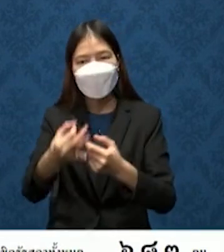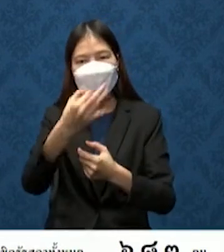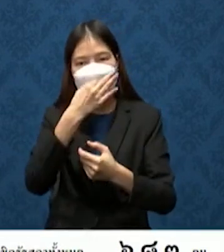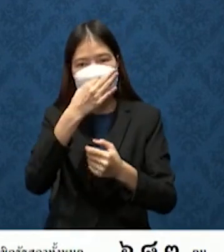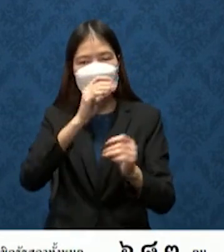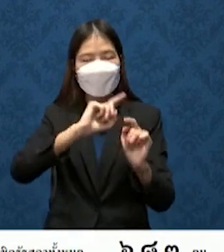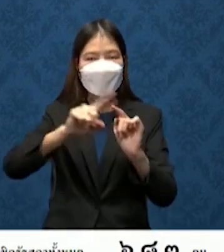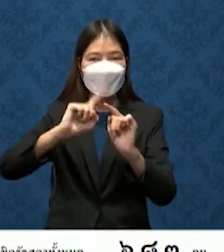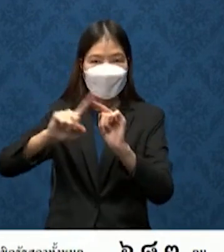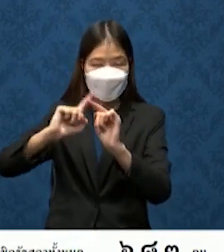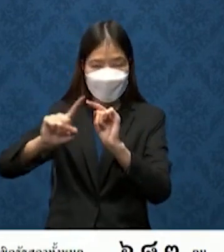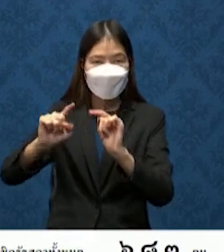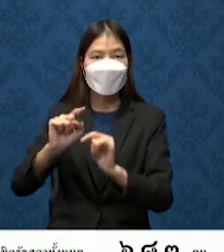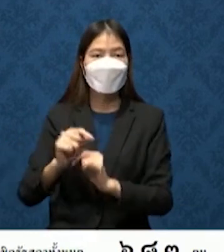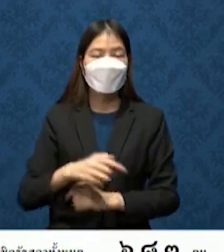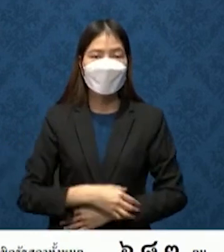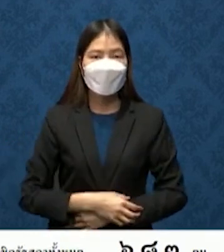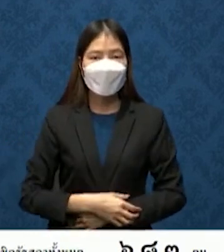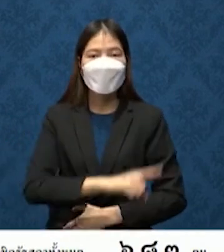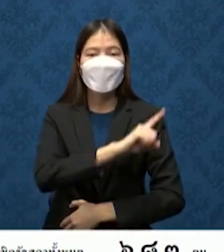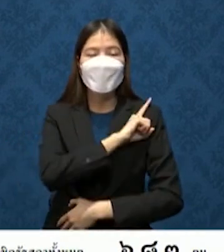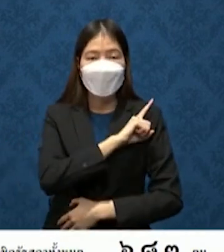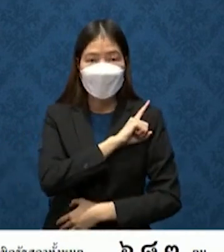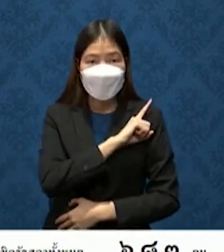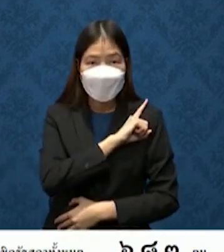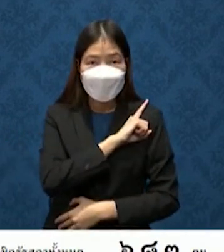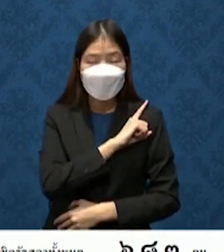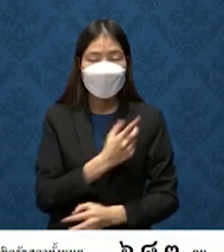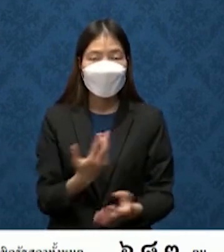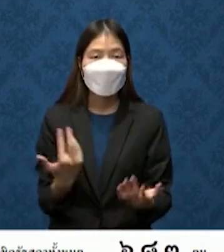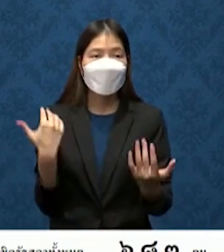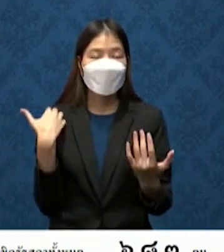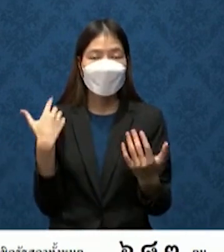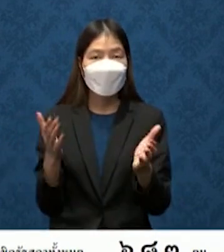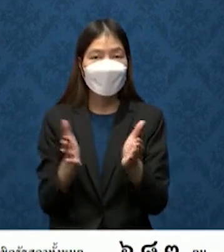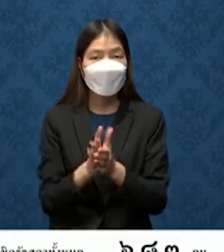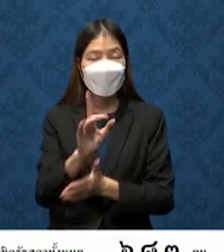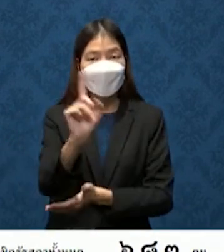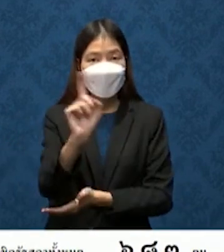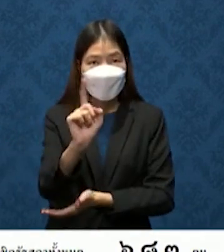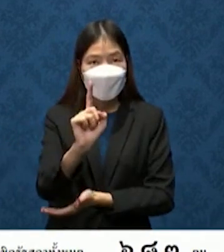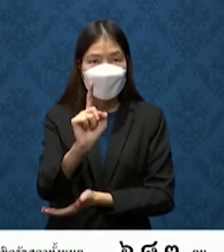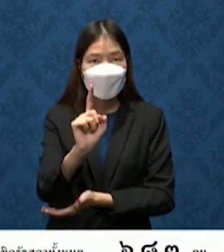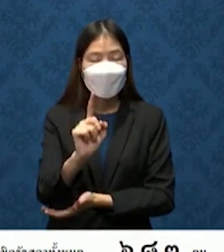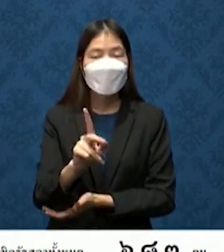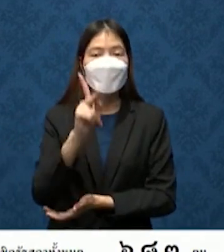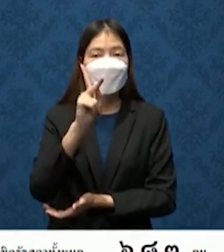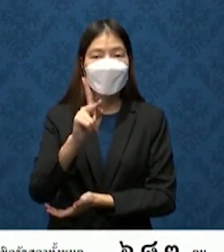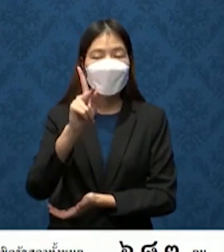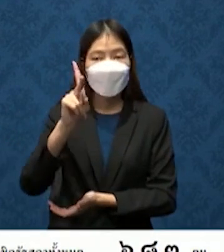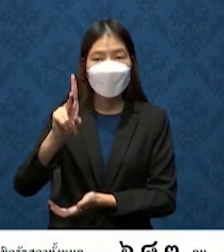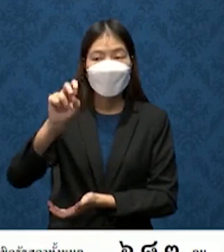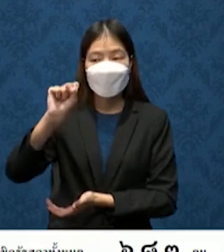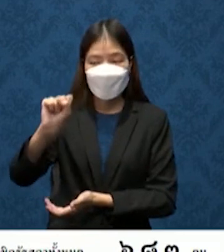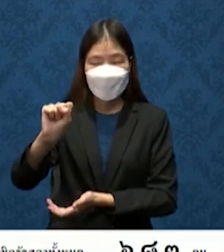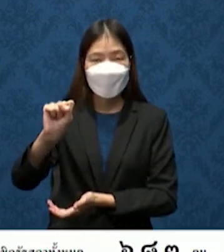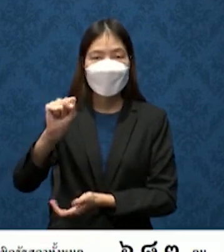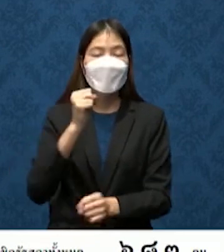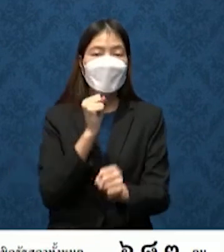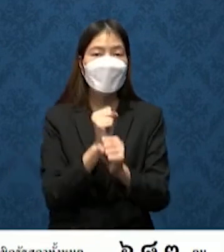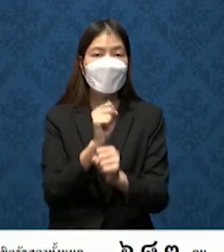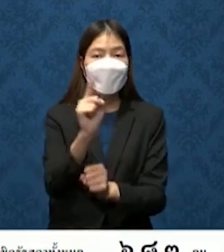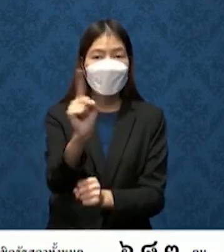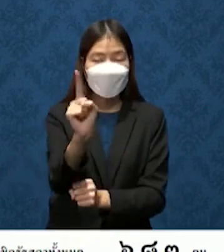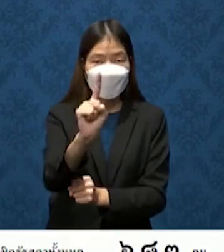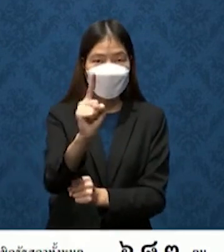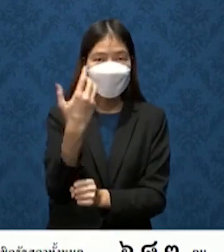บทบาทหน้าที่รวมทั้งกอขอสอซึ่ต้องทำหนาที่เกี่วกับก